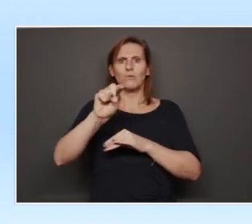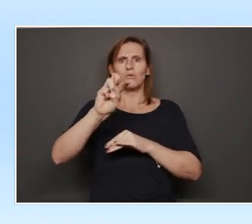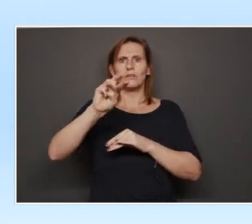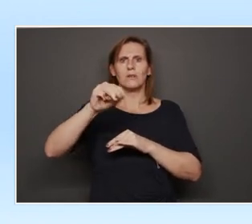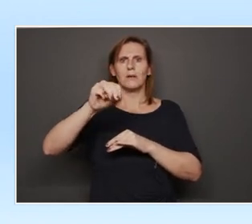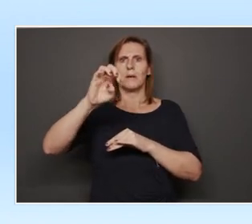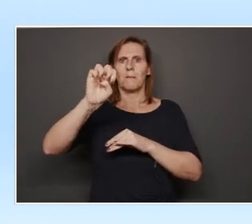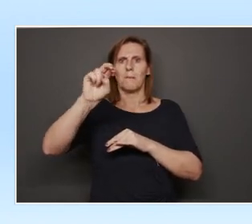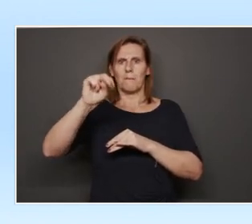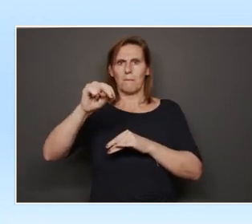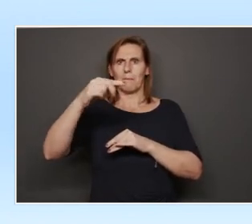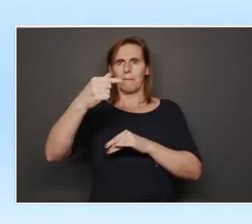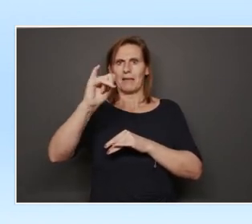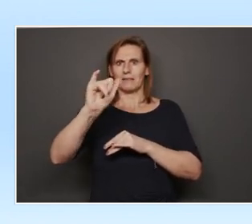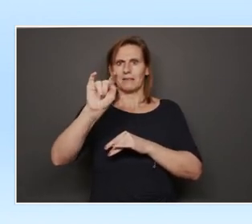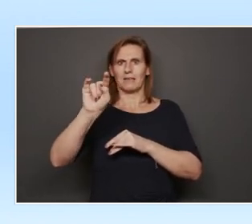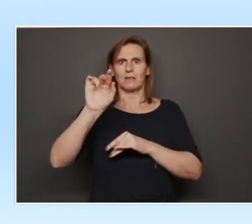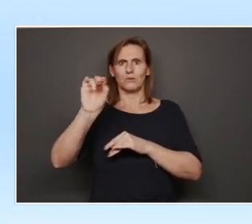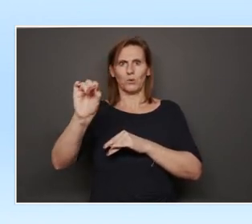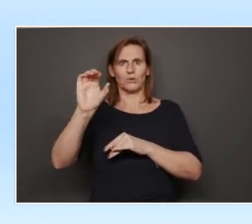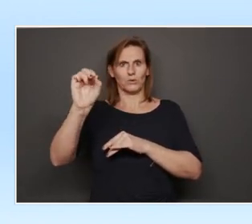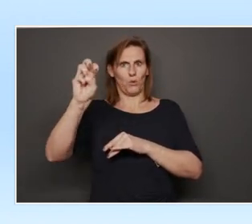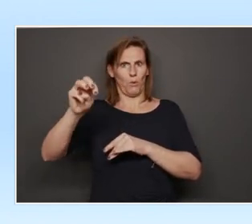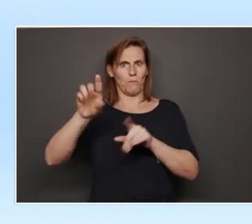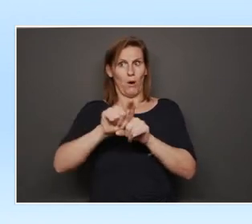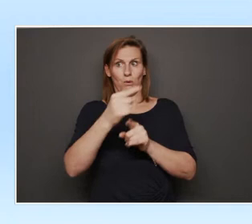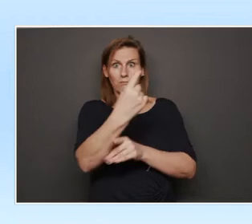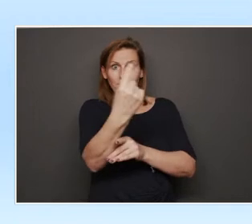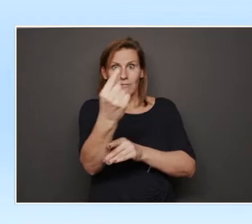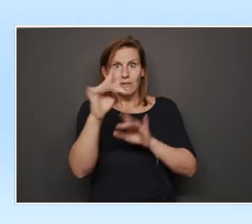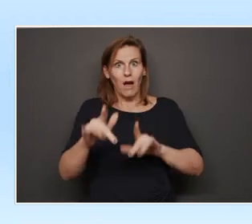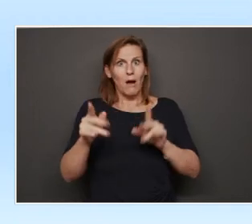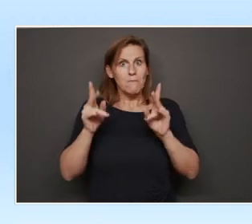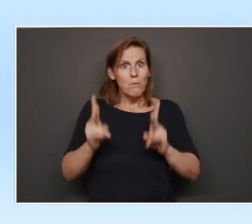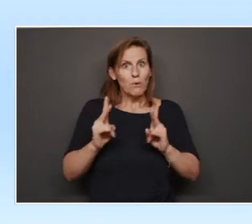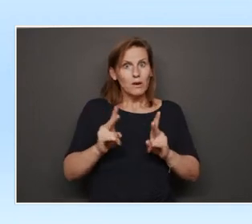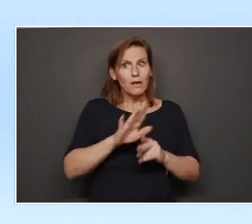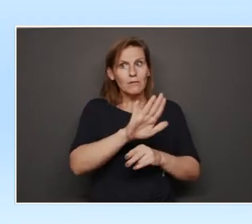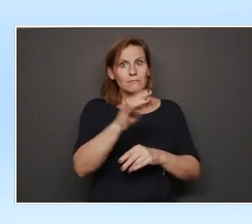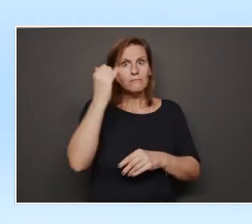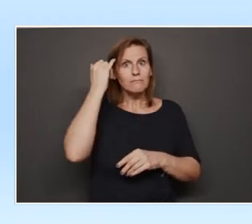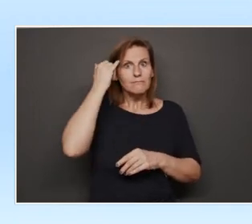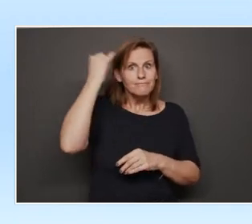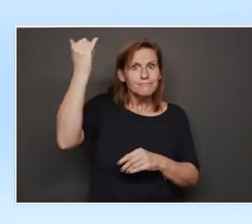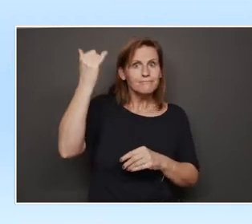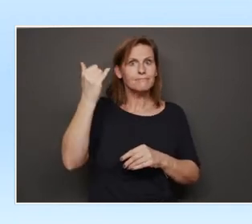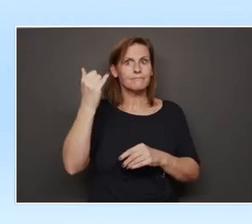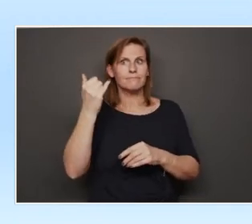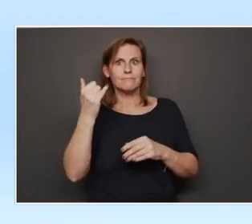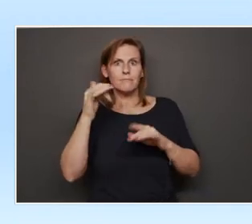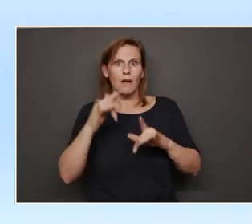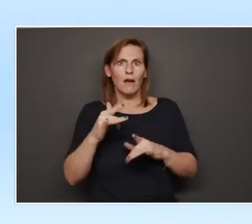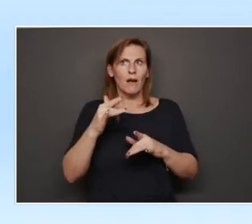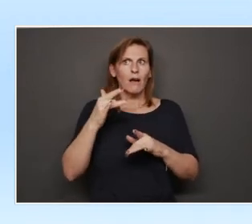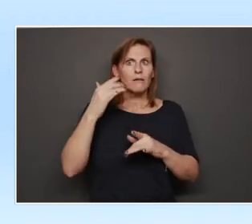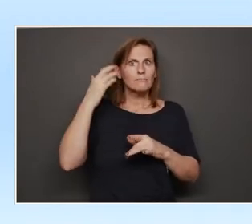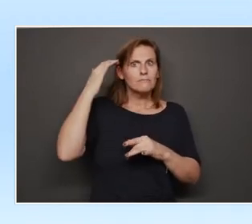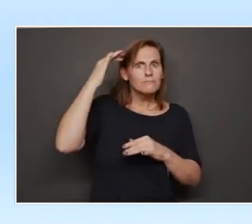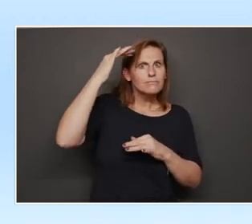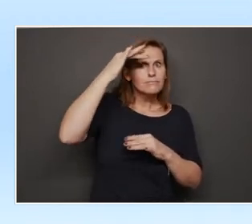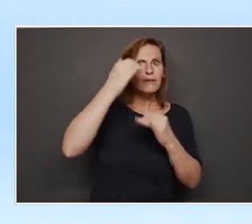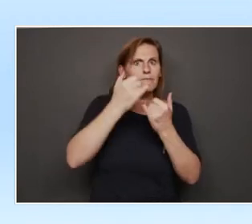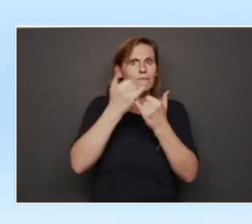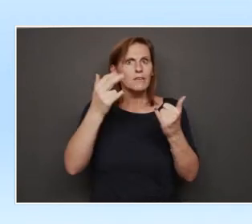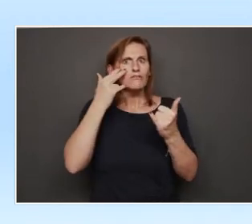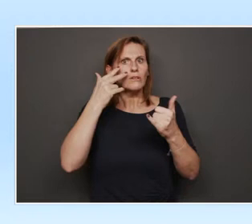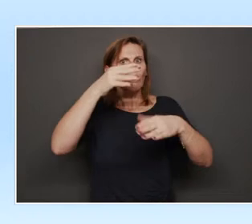www.menti.com. Haben Sie die Möglichkeit, uns Ihre Gedanken mitzuteilen, die Sie